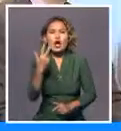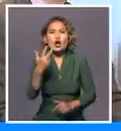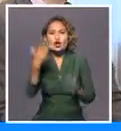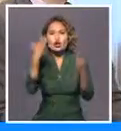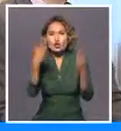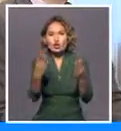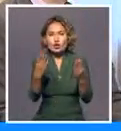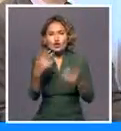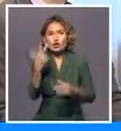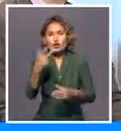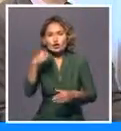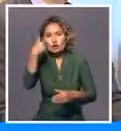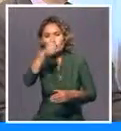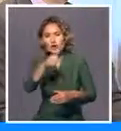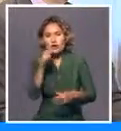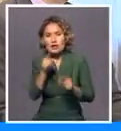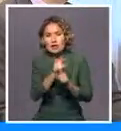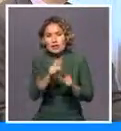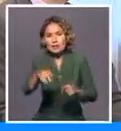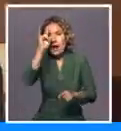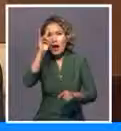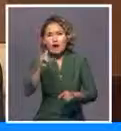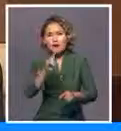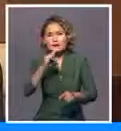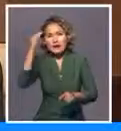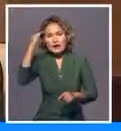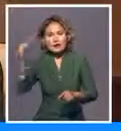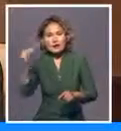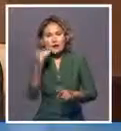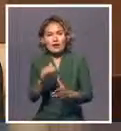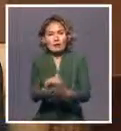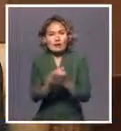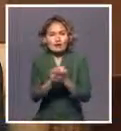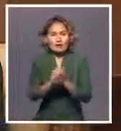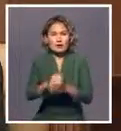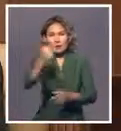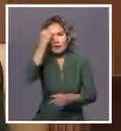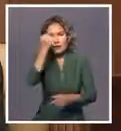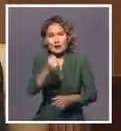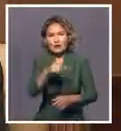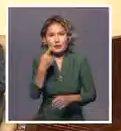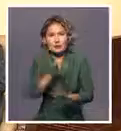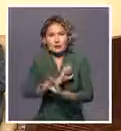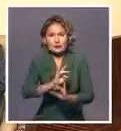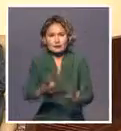мемлекеттің қарым-қатынасын жан-жақты дамытуға қосқан жеке үлесі үшін алғысын жеткізді.